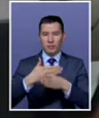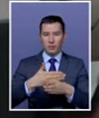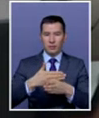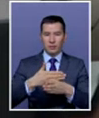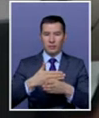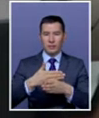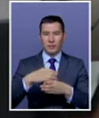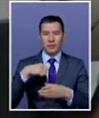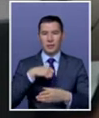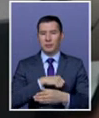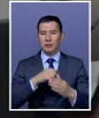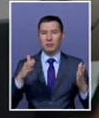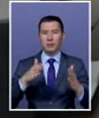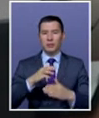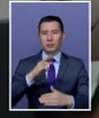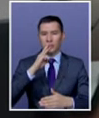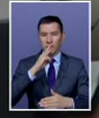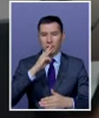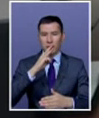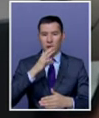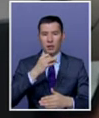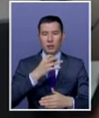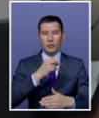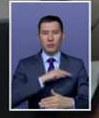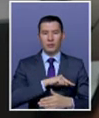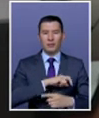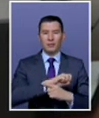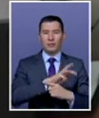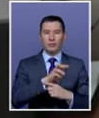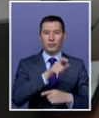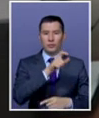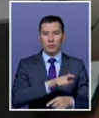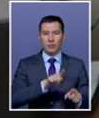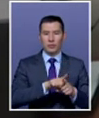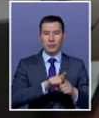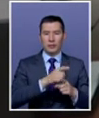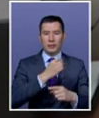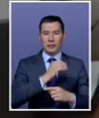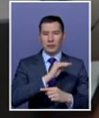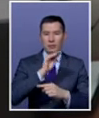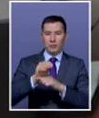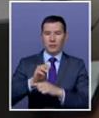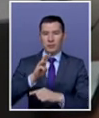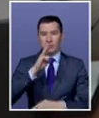минимальную заработную плату, а работодатель дальше со своей стороны доплачивает.